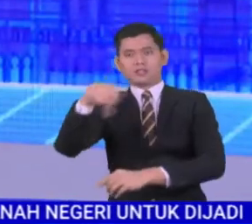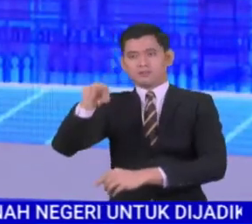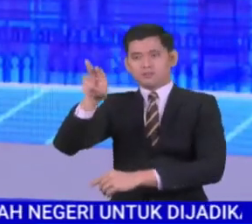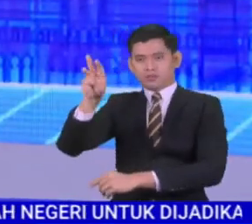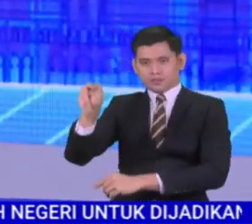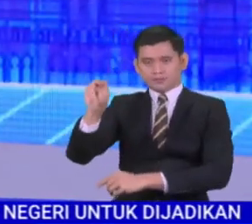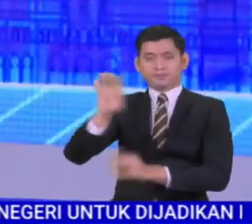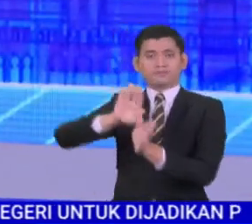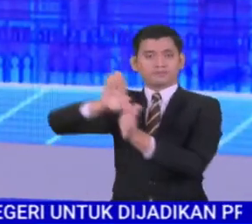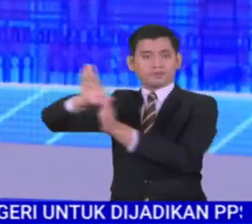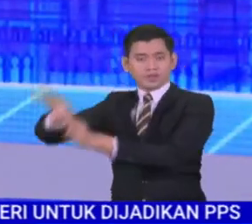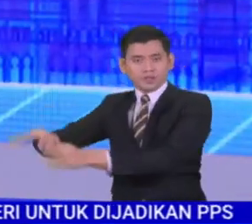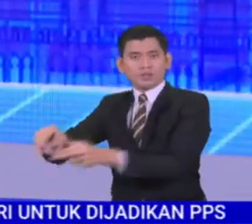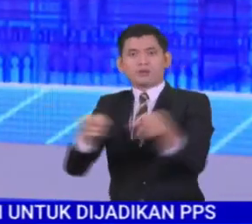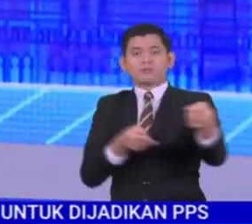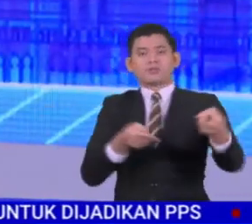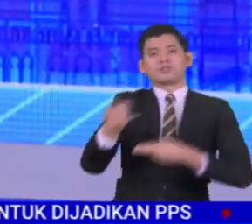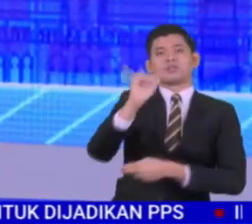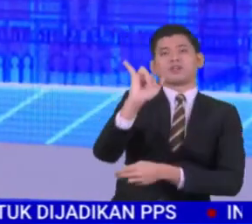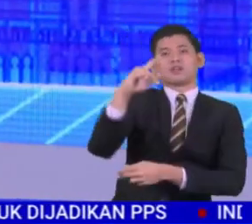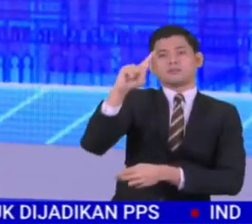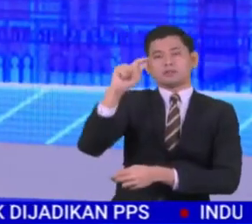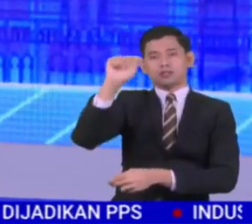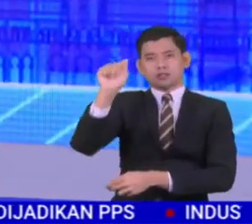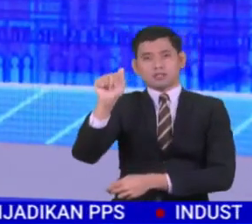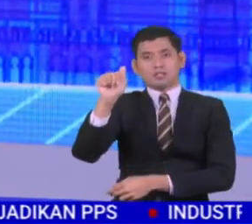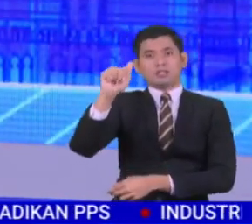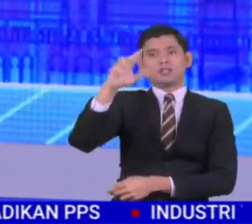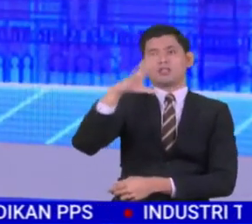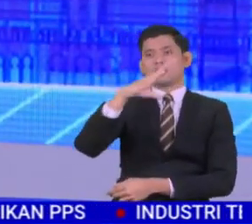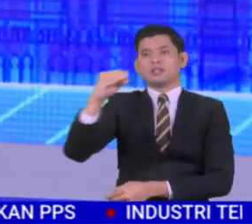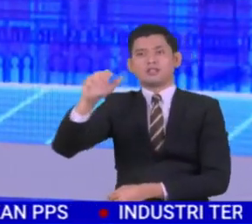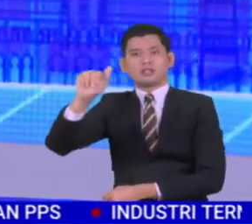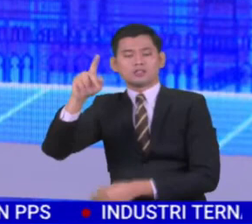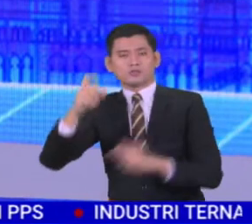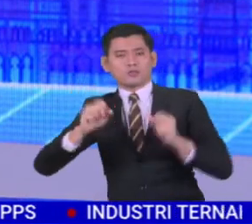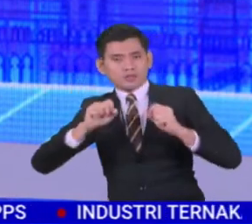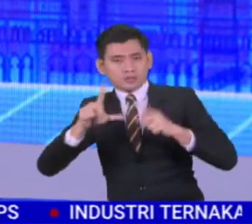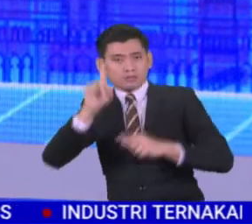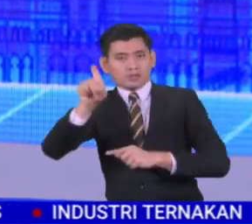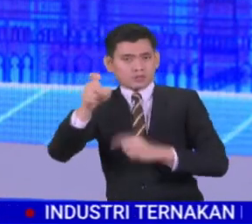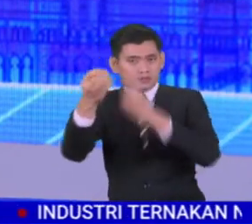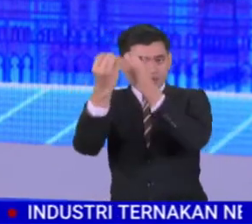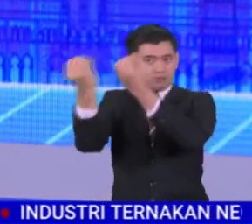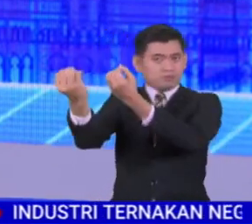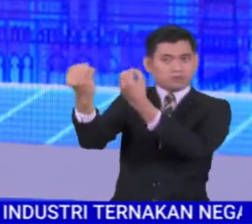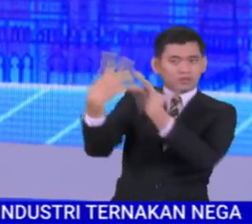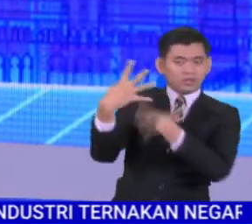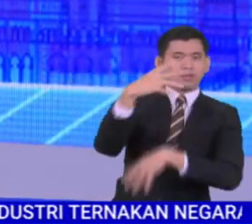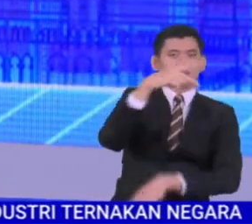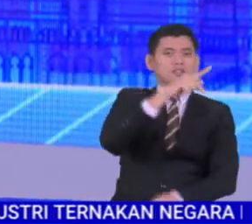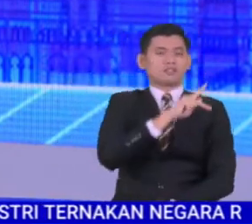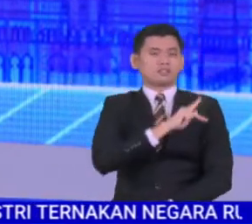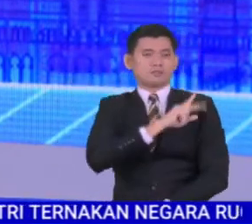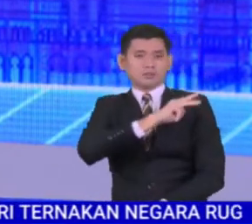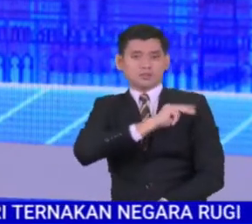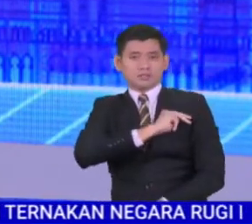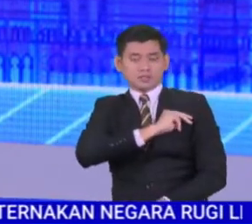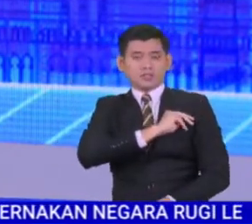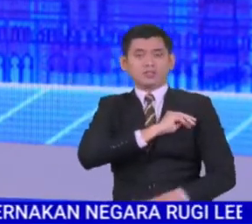pengurusan insitu pengajian tinggi IPT awam dan swasta perlu melaporkan kepada kementerian komunikasi dan digital